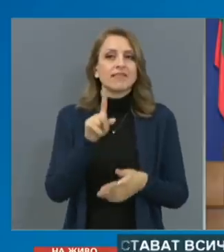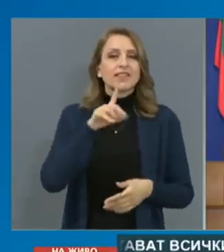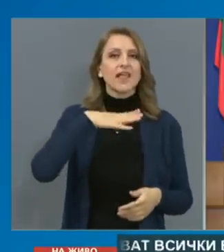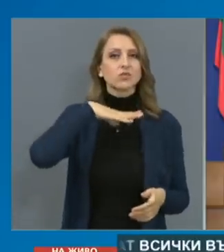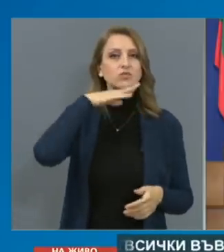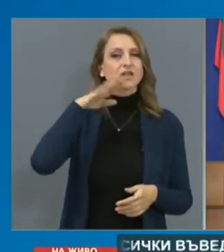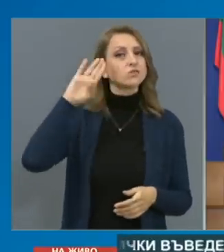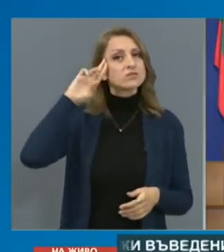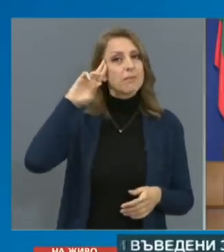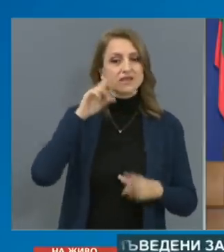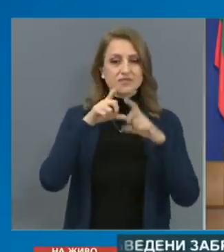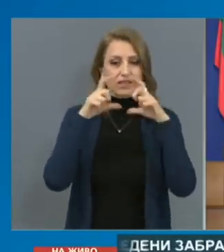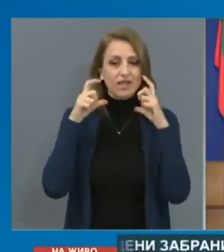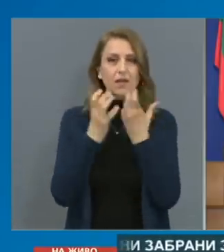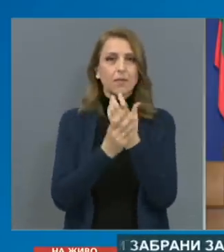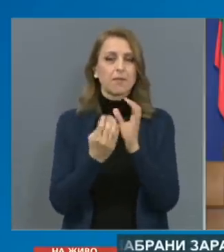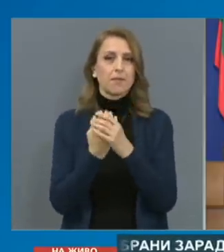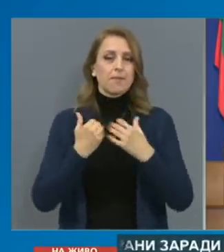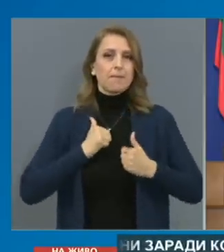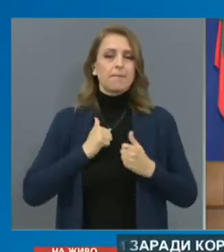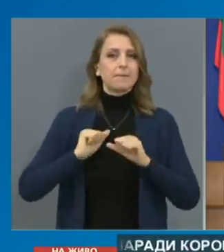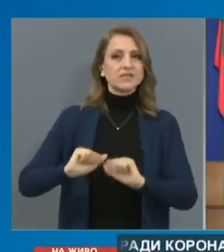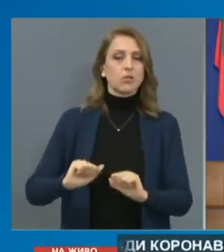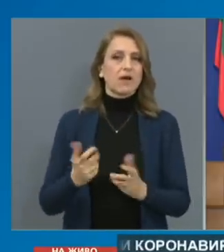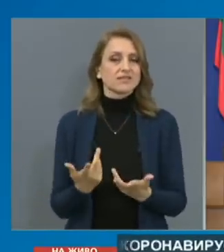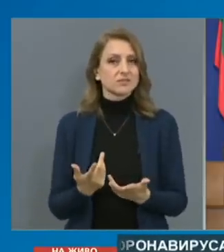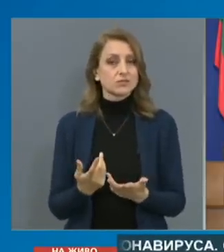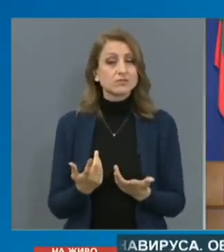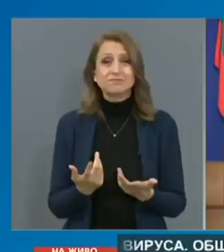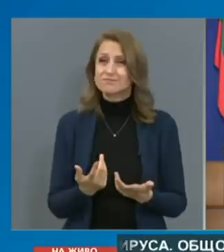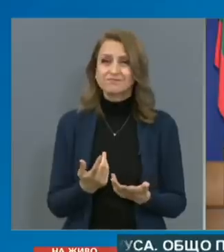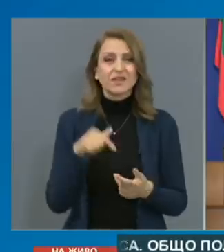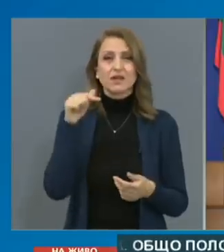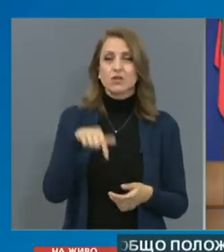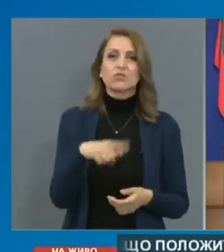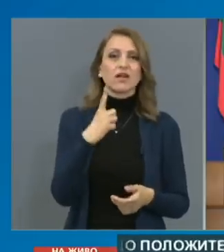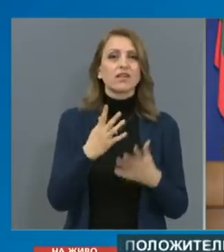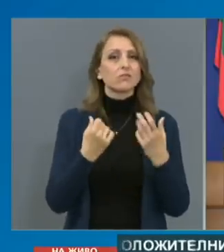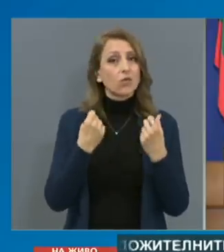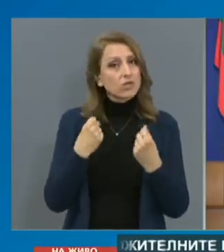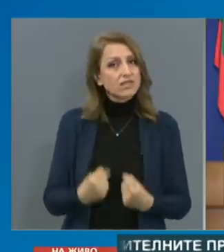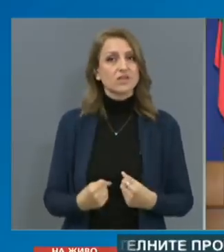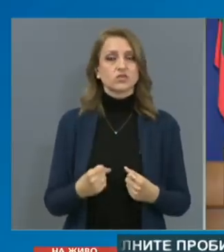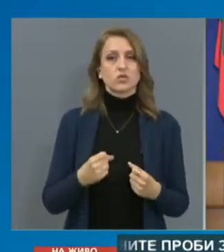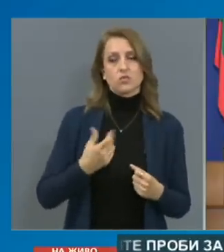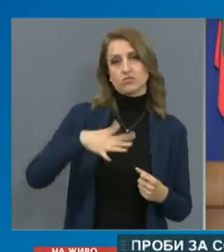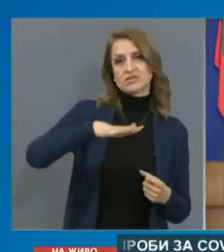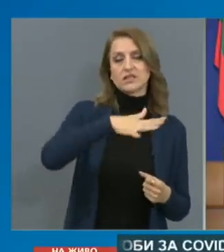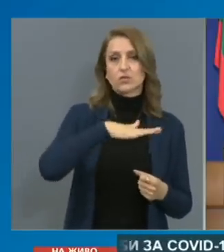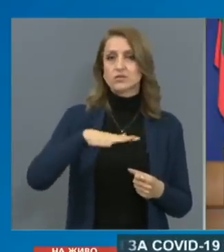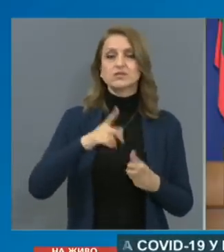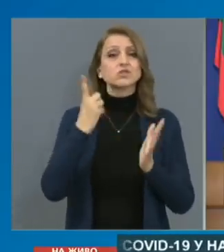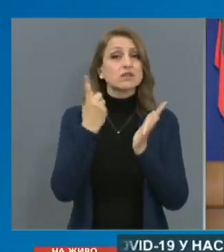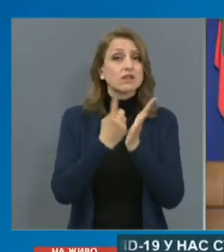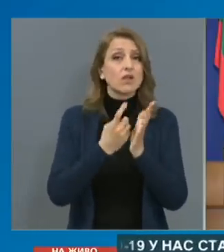недостатъчно спазване на мерките за безопасност. Това е една от много тежките ситуации, в които ще се наложи да работят